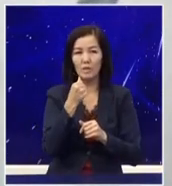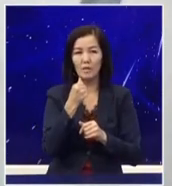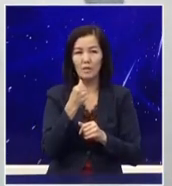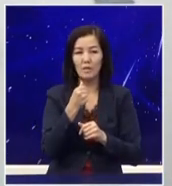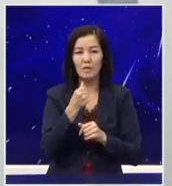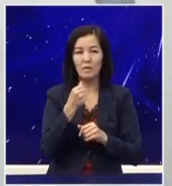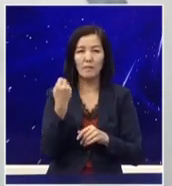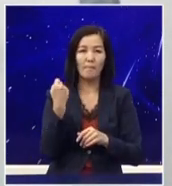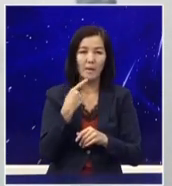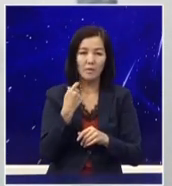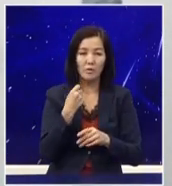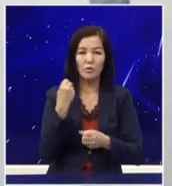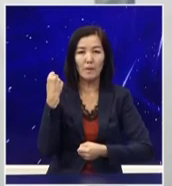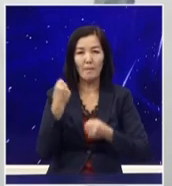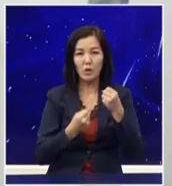масан күйде машина айдап,